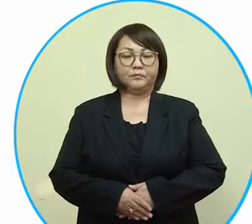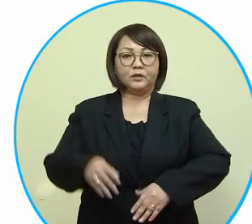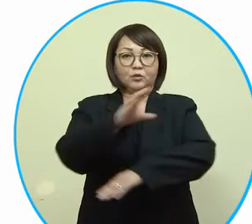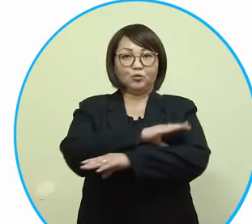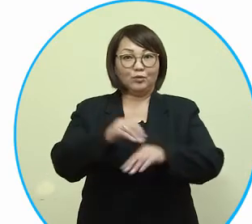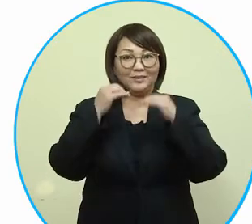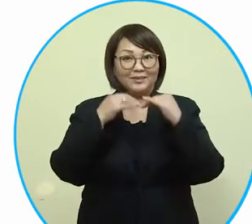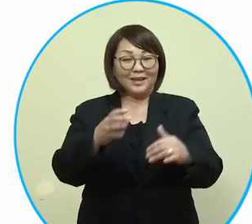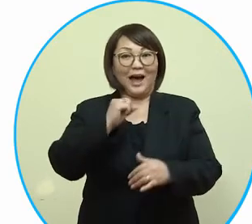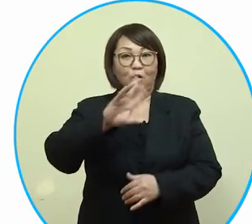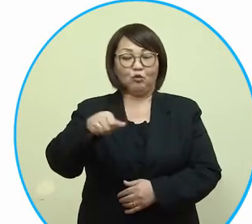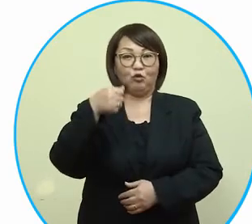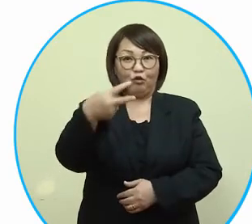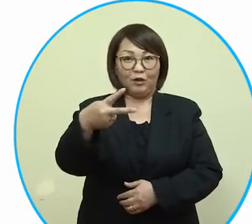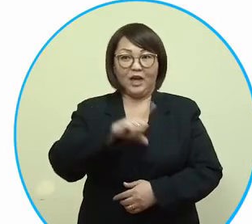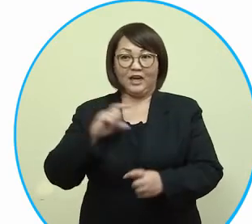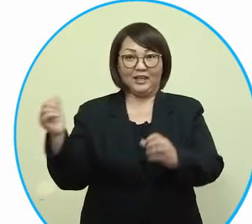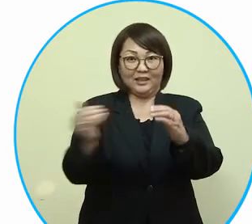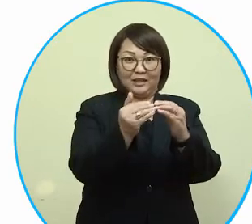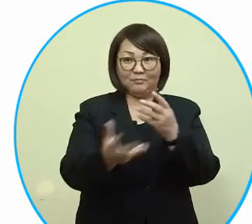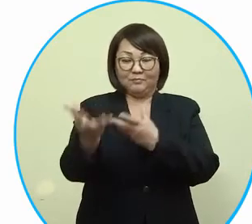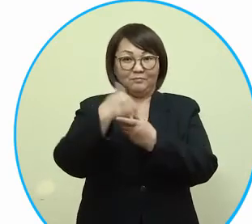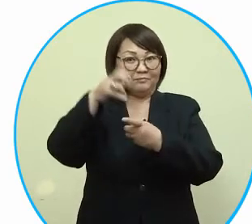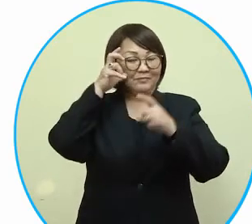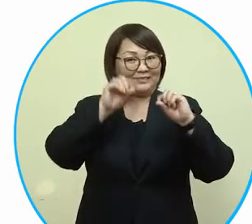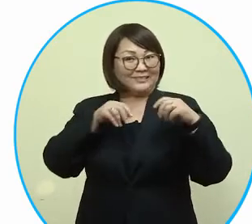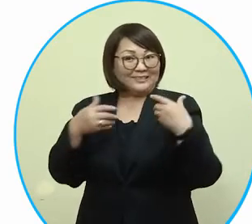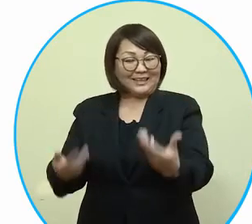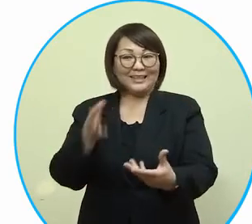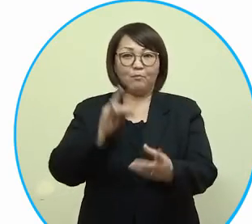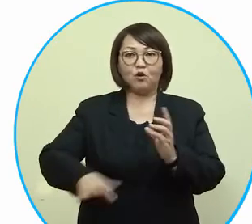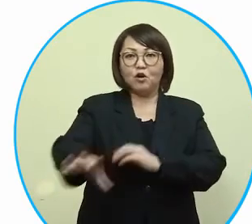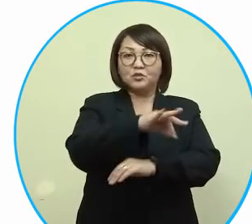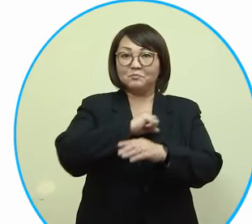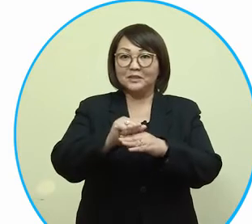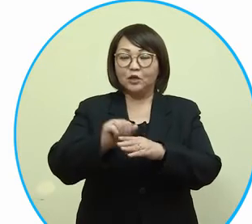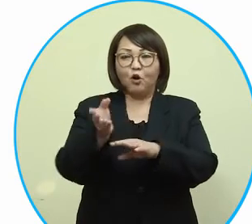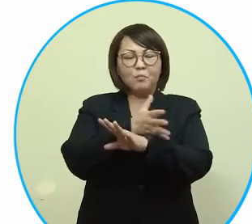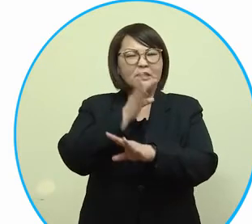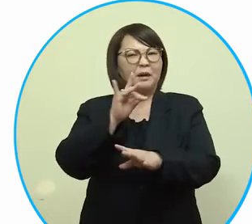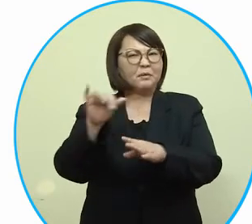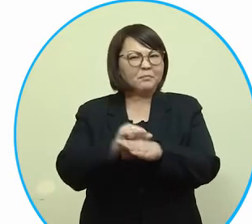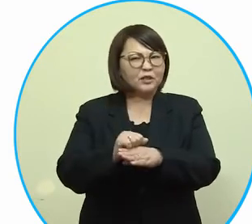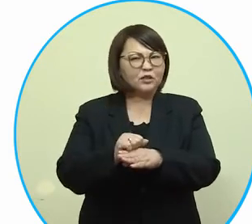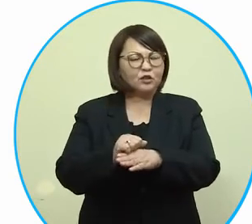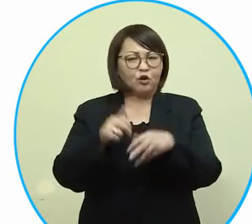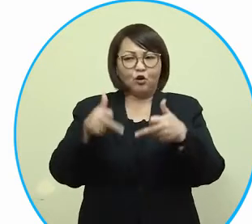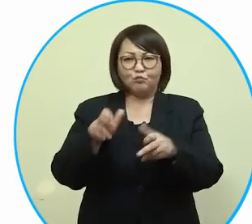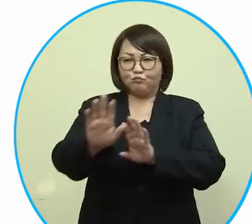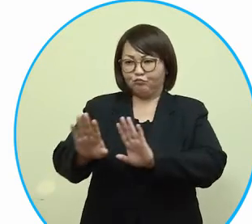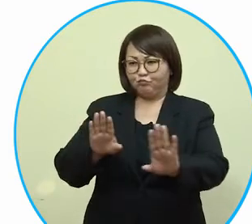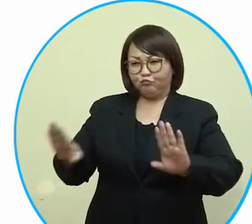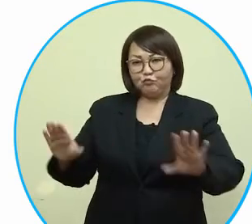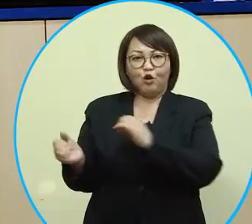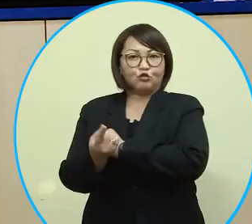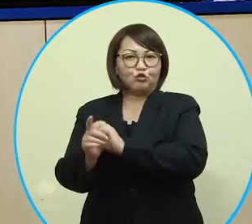СУРГОЛТЫЙ АГУУЛЛОГ ХОИР СУРГОХ СУРГОЛН ЯМАР ОРЧНЫЙ БУРДУУЛСАН БААХИН ЯМАР БЭЛДЫГЛИЙ КАНГСАН БААХИН